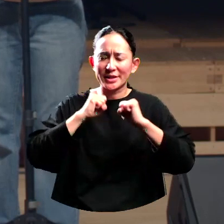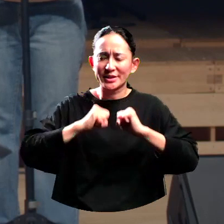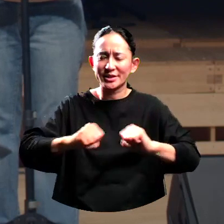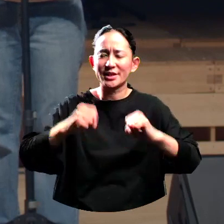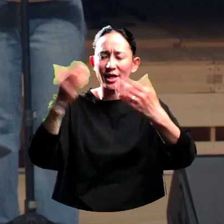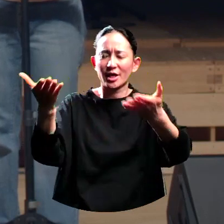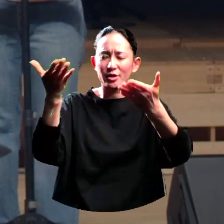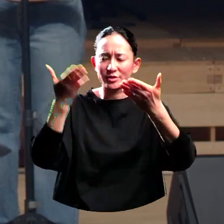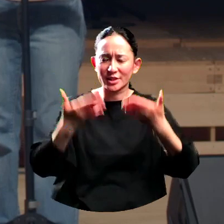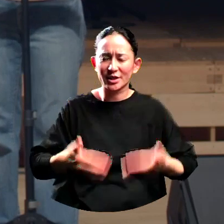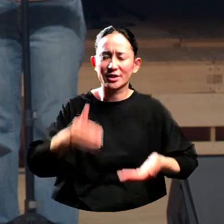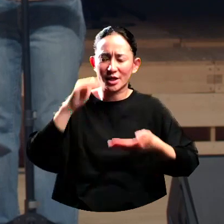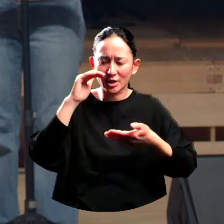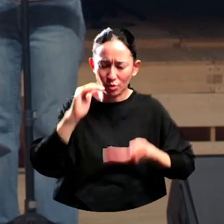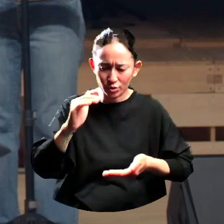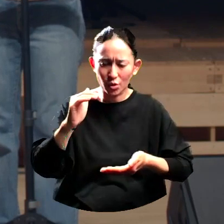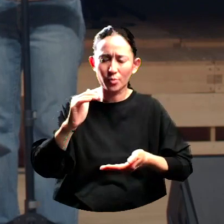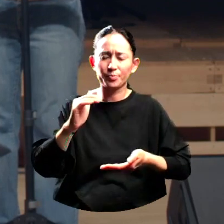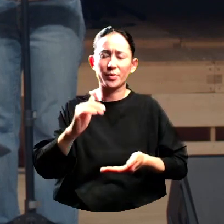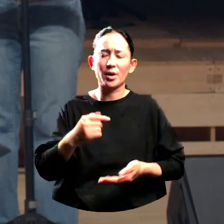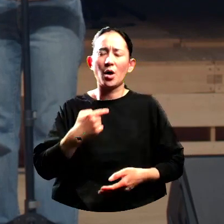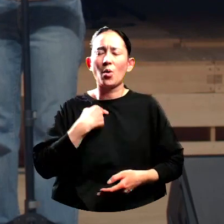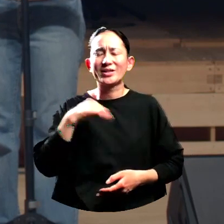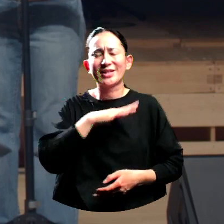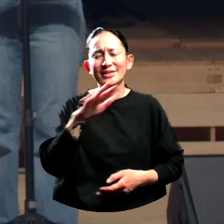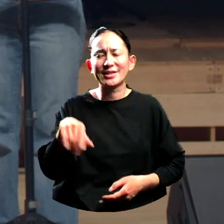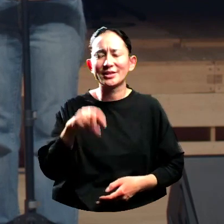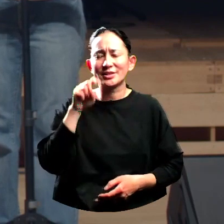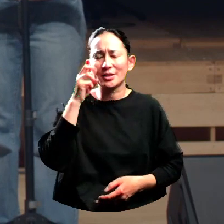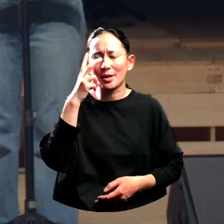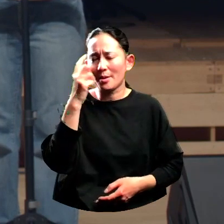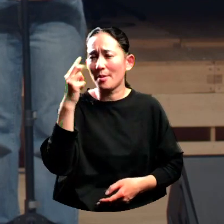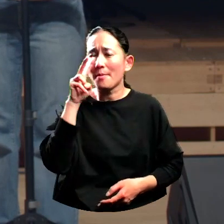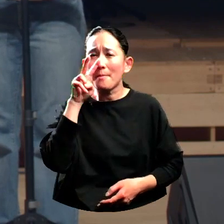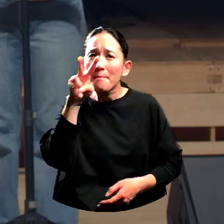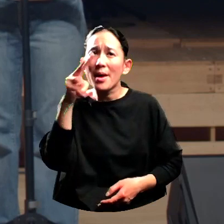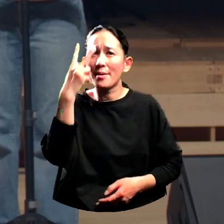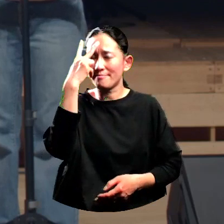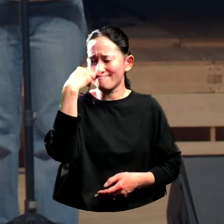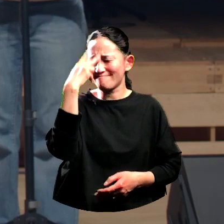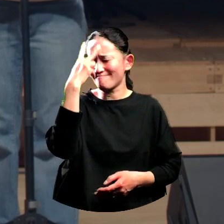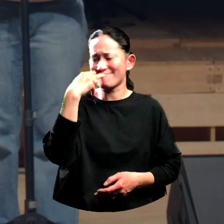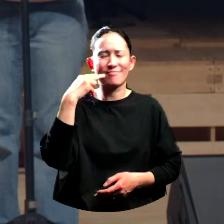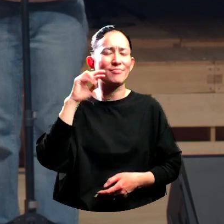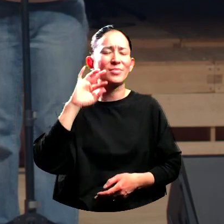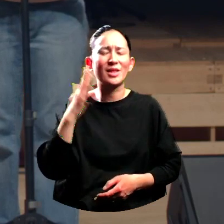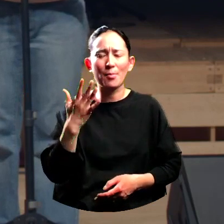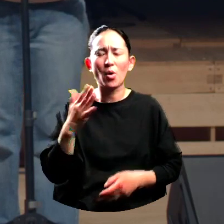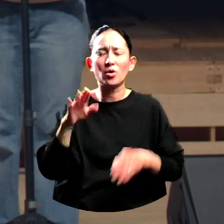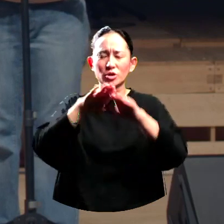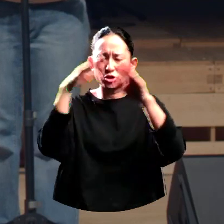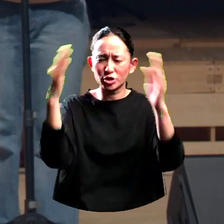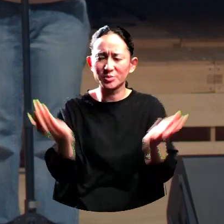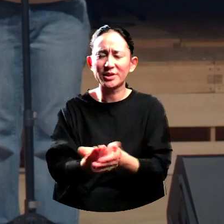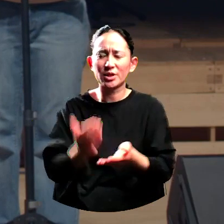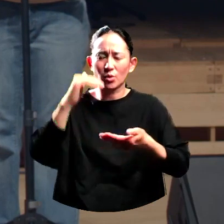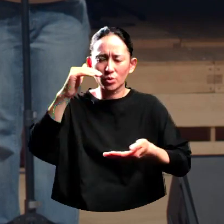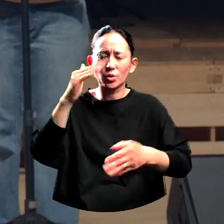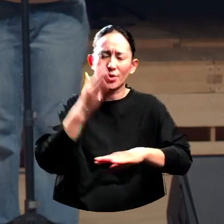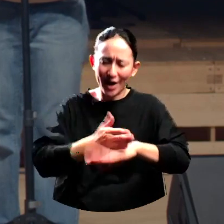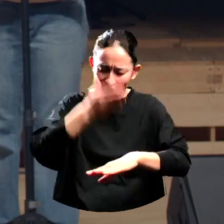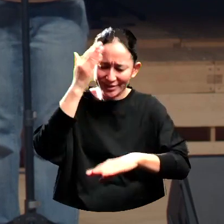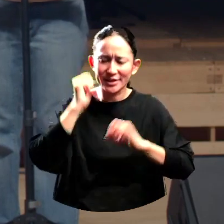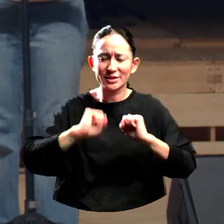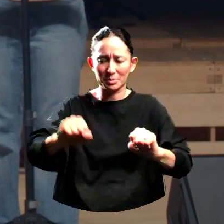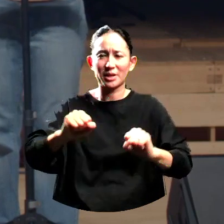ださっていること、特に私たちの目に見えない部分においてもあなたがしてくださるすべてのことを心から感謝します。 We want to celebrate